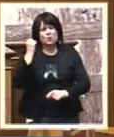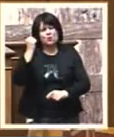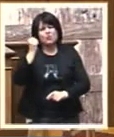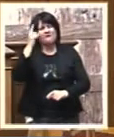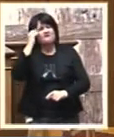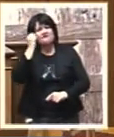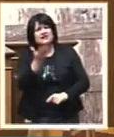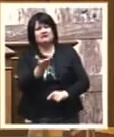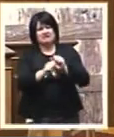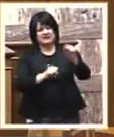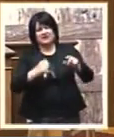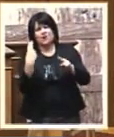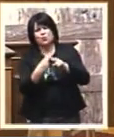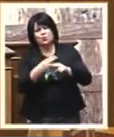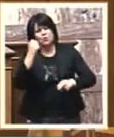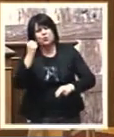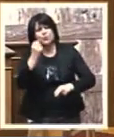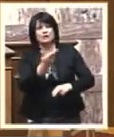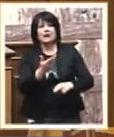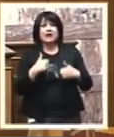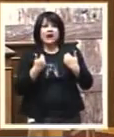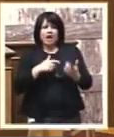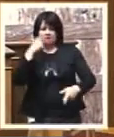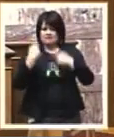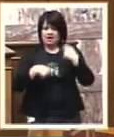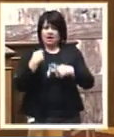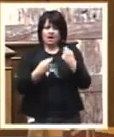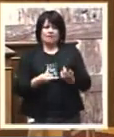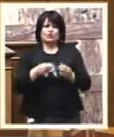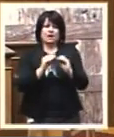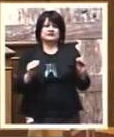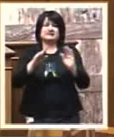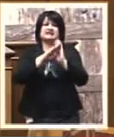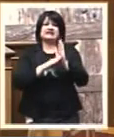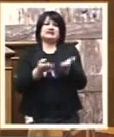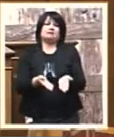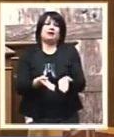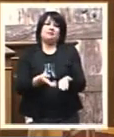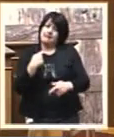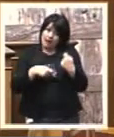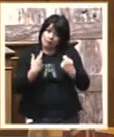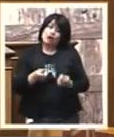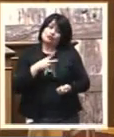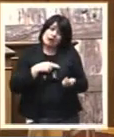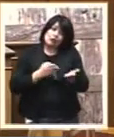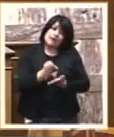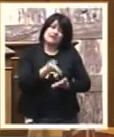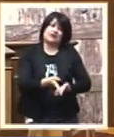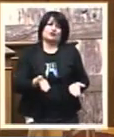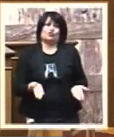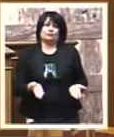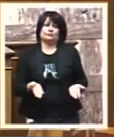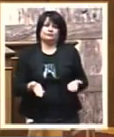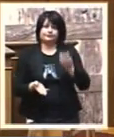Σωστά διαμαρτύρονται οι νέοι για το εκπαιδευτικό σύστημα και αυτό το οποίο τους οδηγεί σε αδιέξοδα. Κυρίες και κύριοι